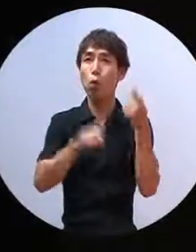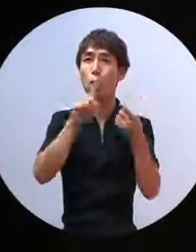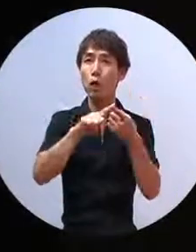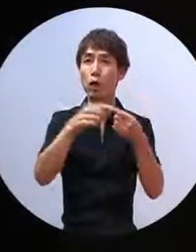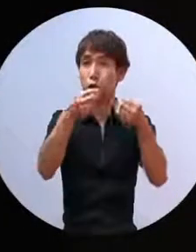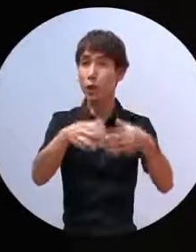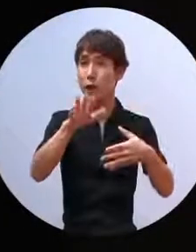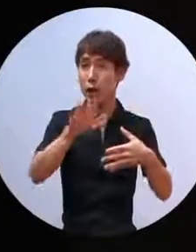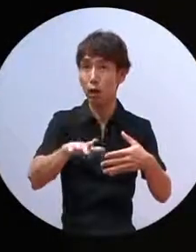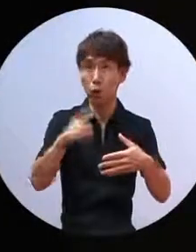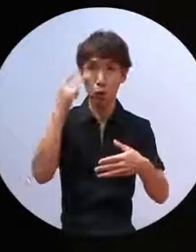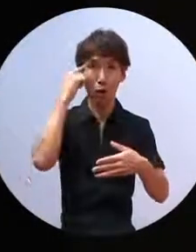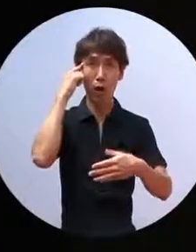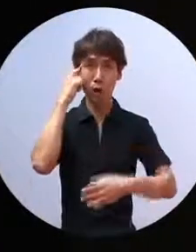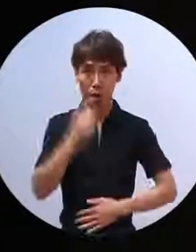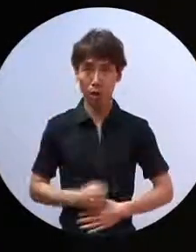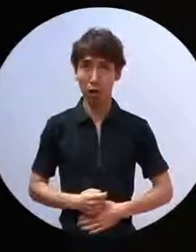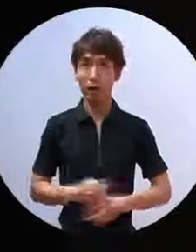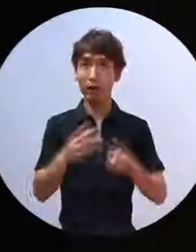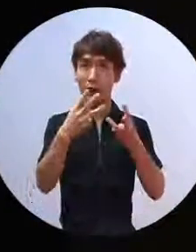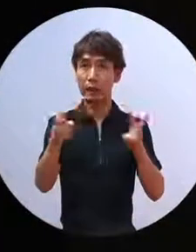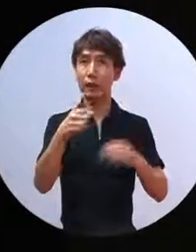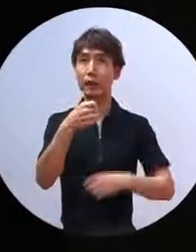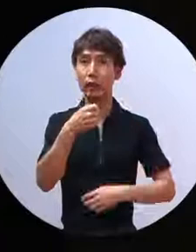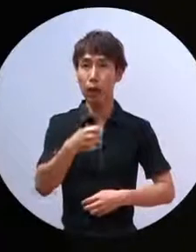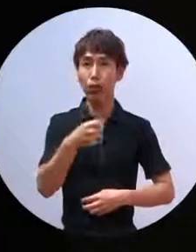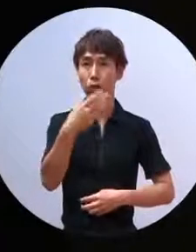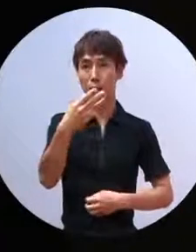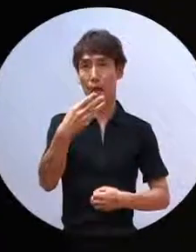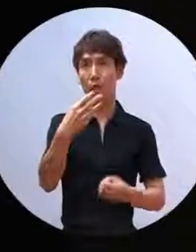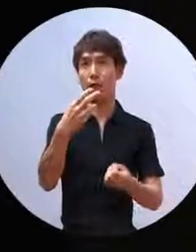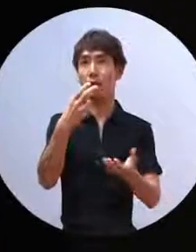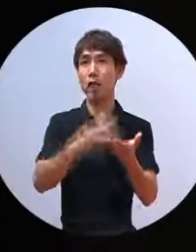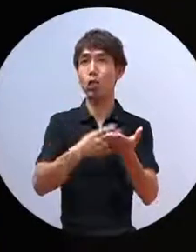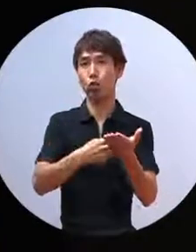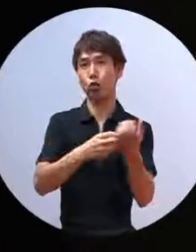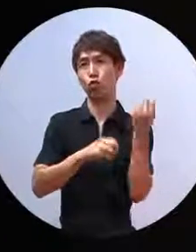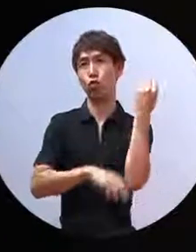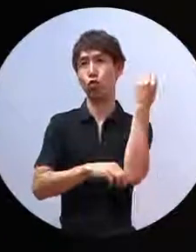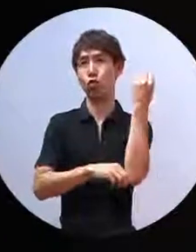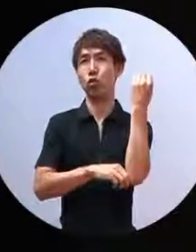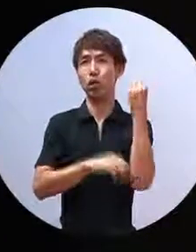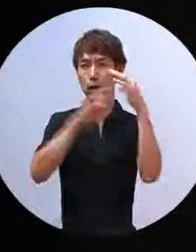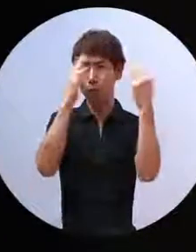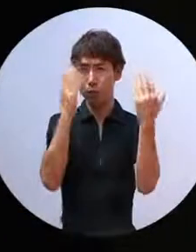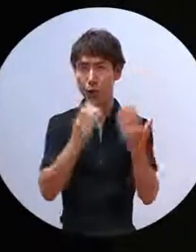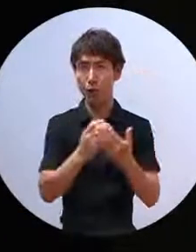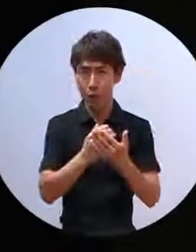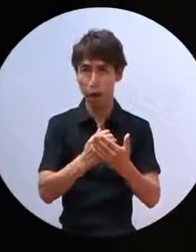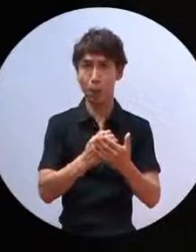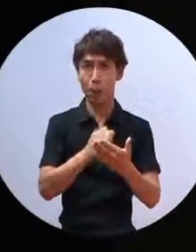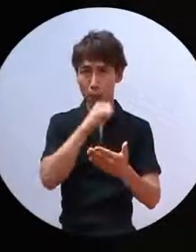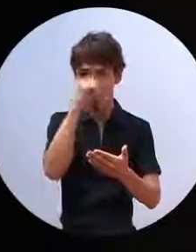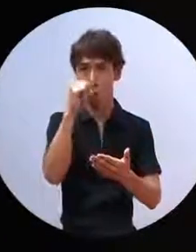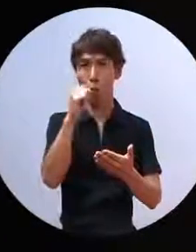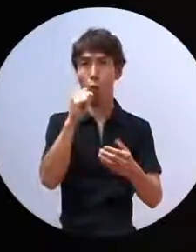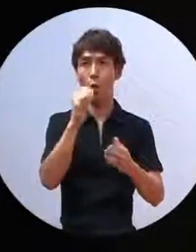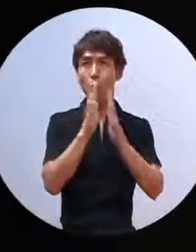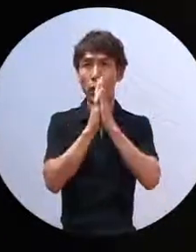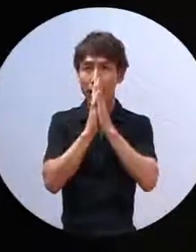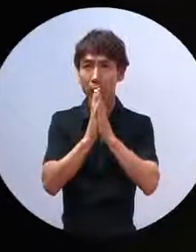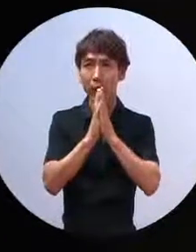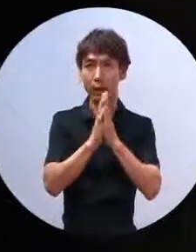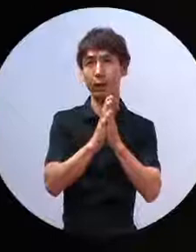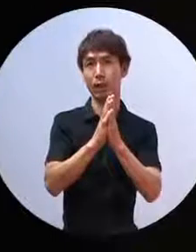鑑み、非核三原則が完全に実施されることを願い、核兵器の廃絶と軍縮